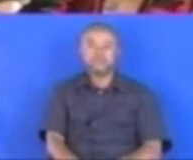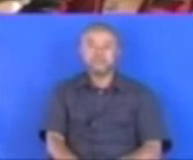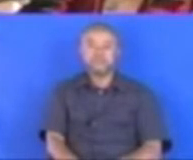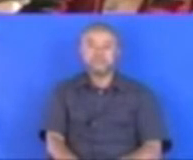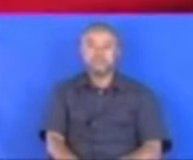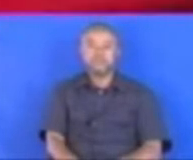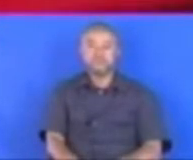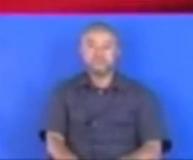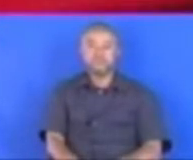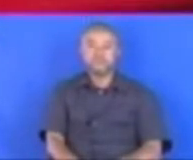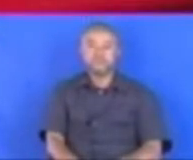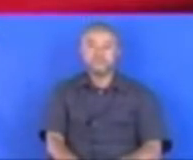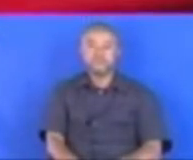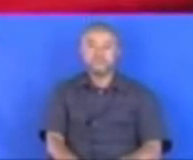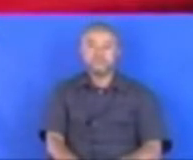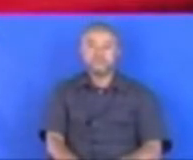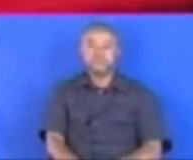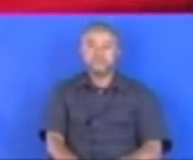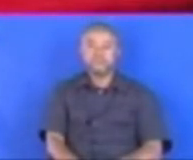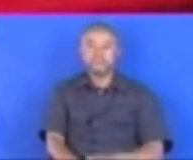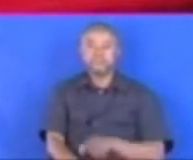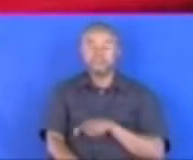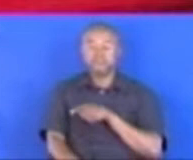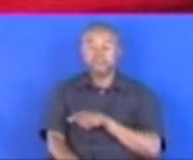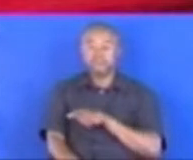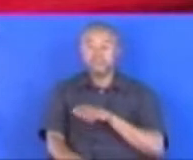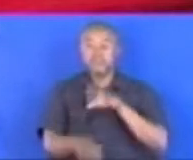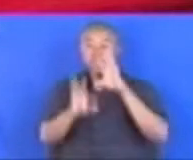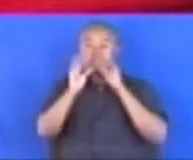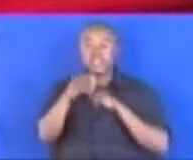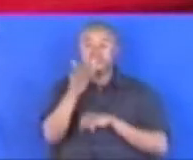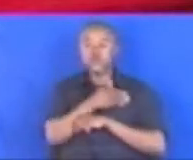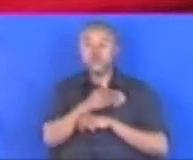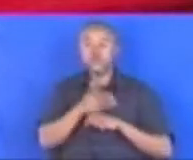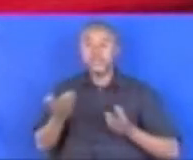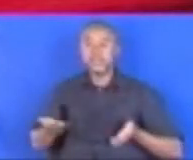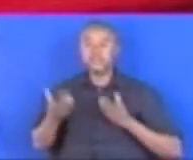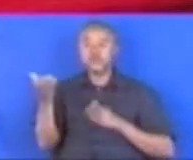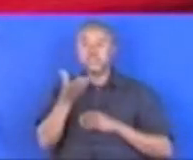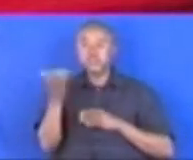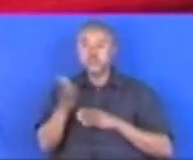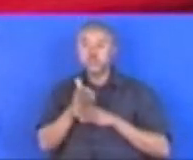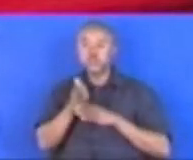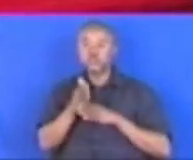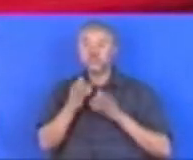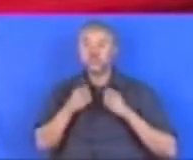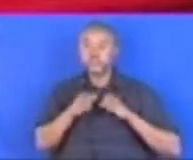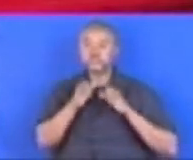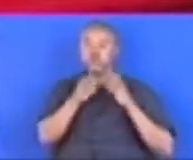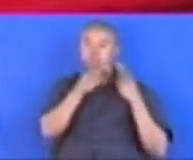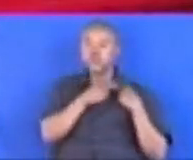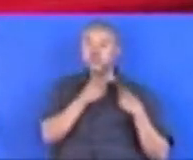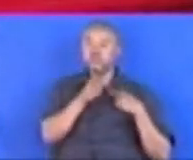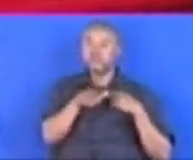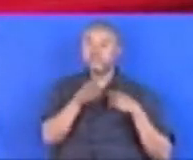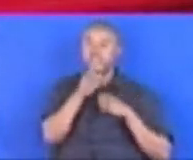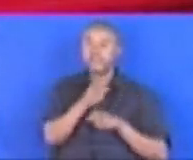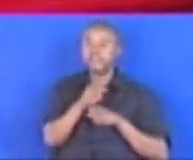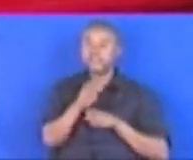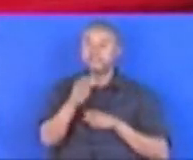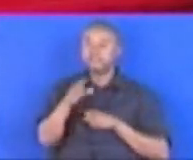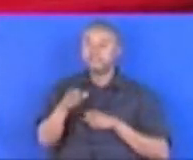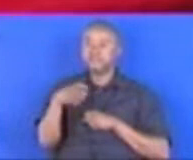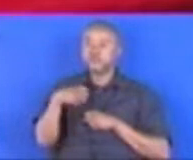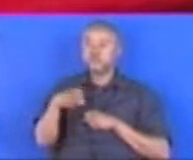Ifuatayo ni taarifa ya kamati ya kudumu ya Bunge ya huduma na maendeleo ya jamii kuhusu utekelezaji wa majukumu ya budget ya Wizara